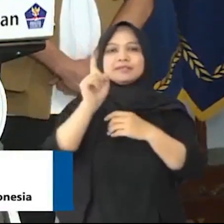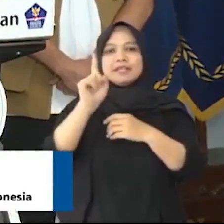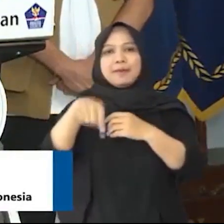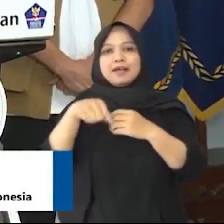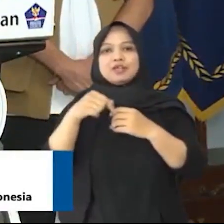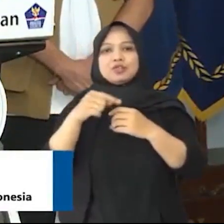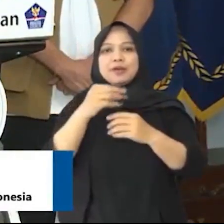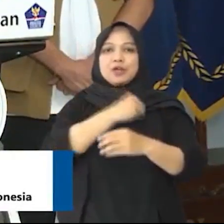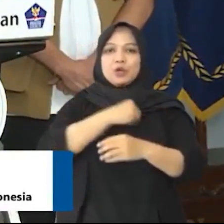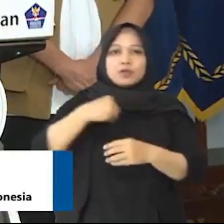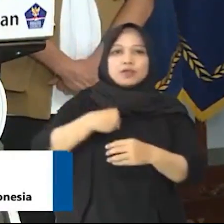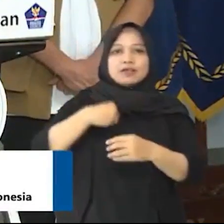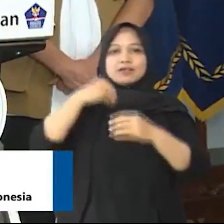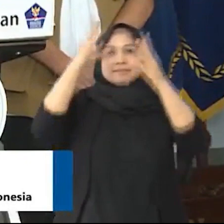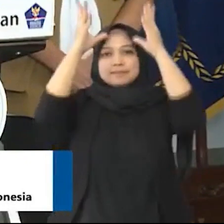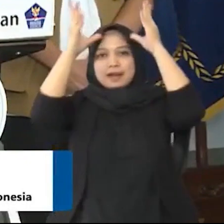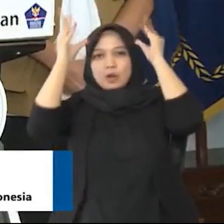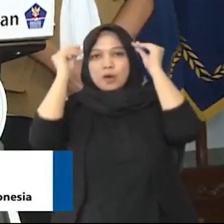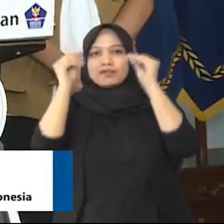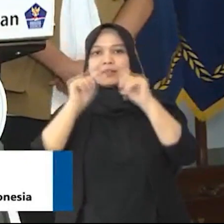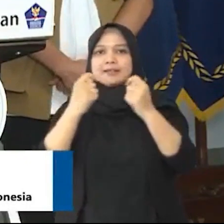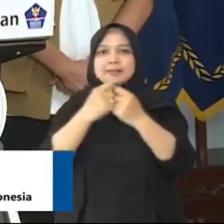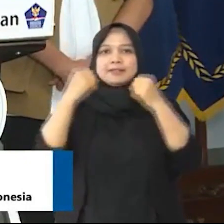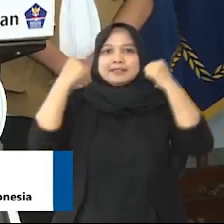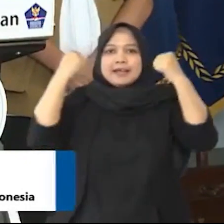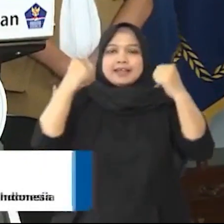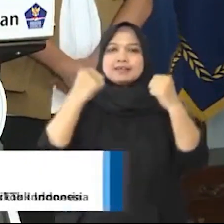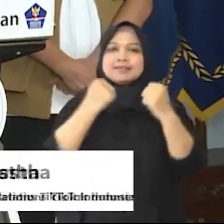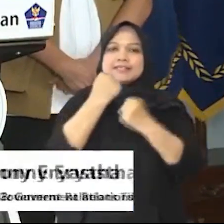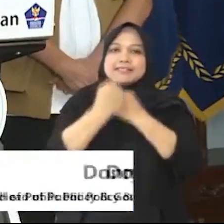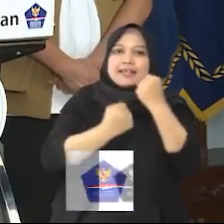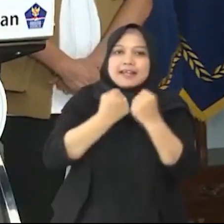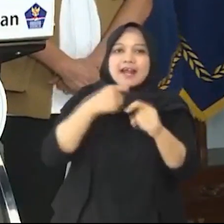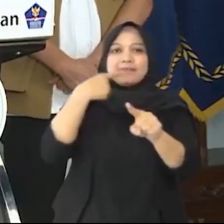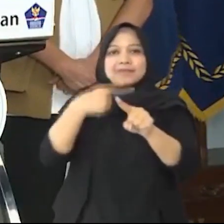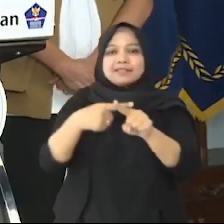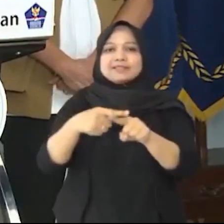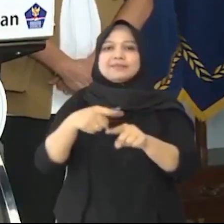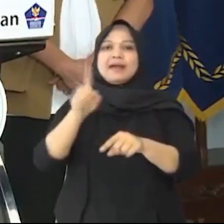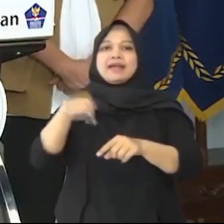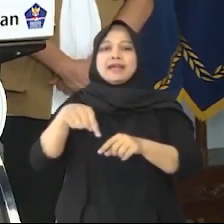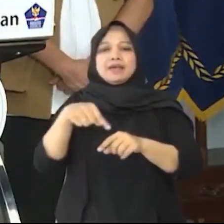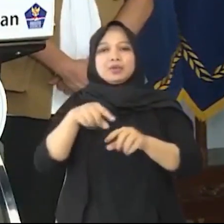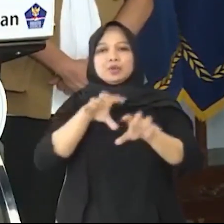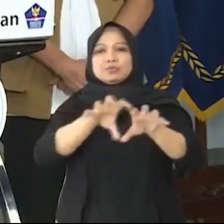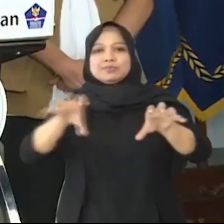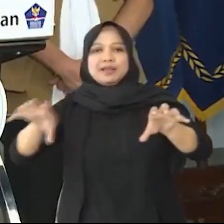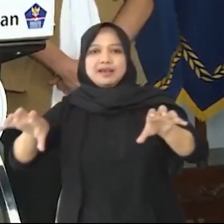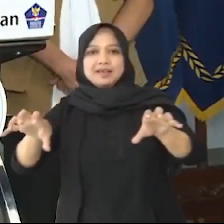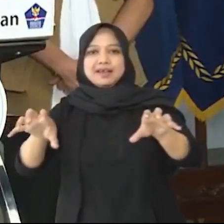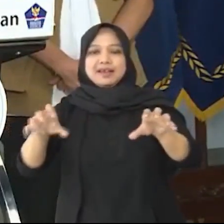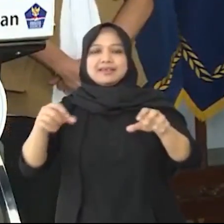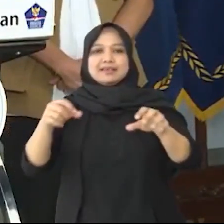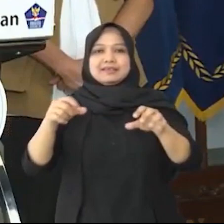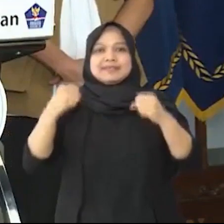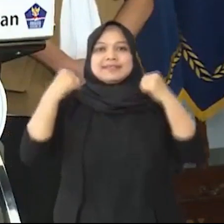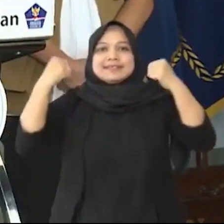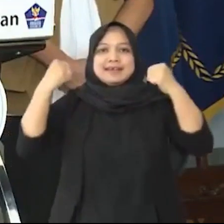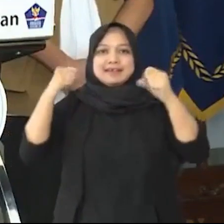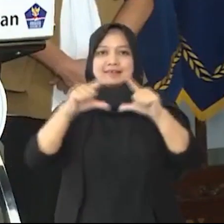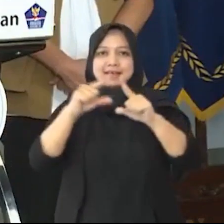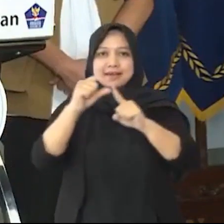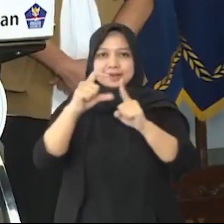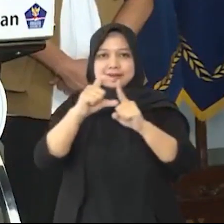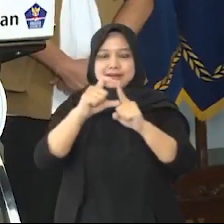dan juga untuk pengadaan alat-alat pelindung diri dan alat-alat lain yang dibutuhkan tiktok sebagai platform